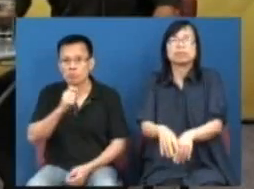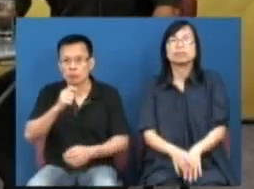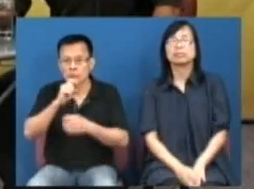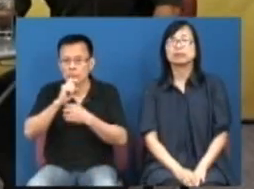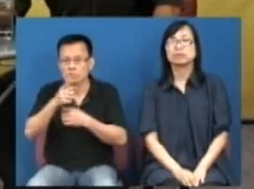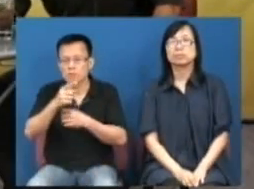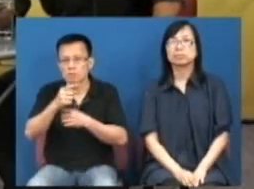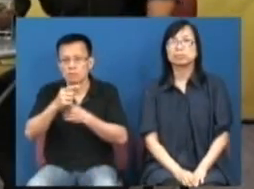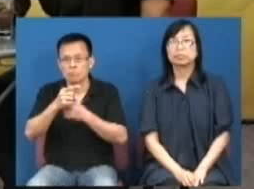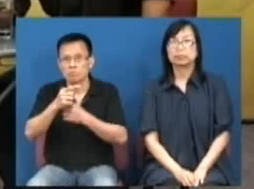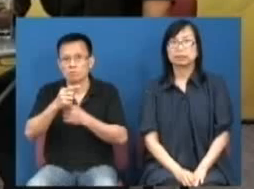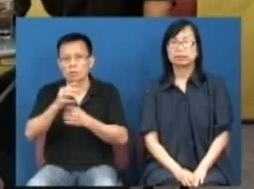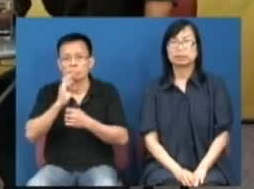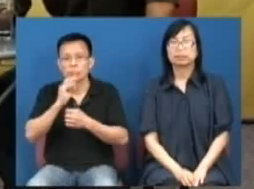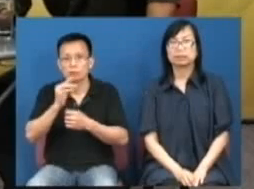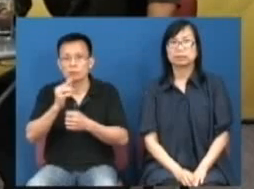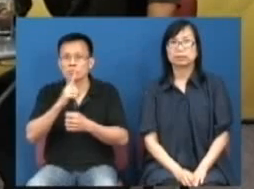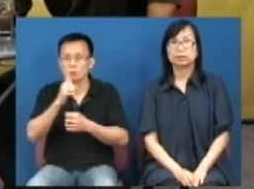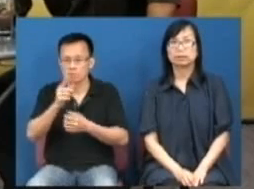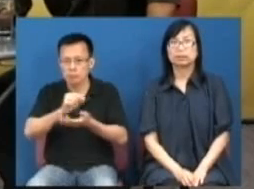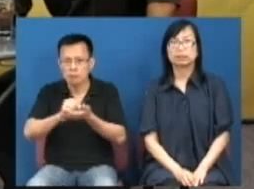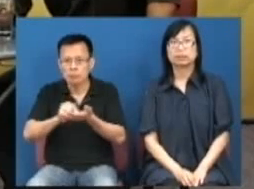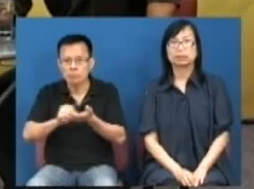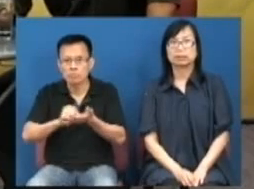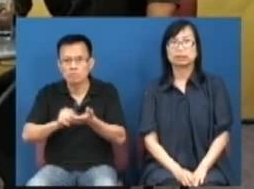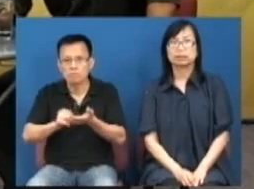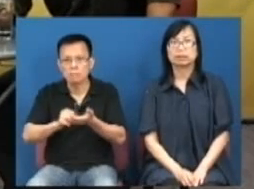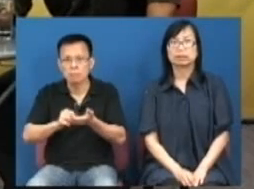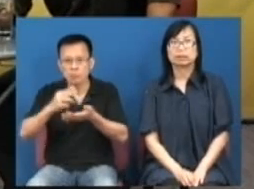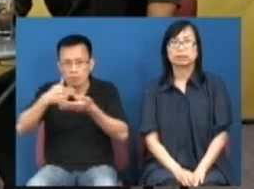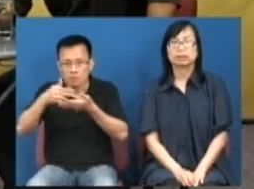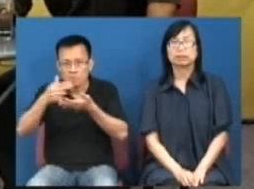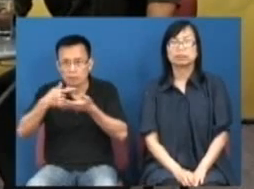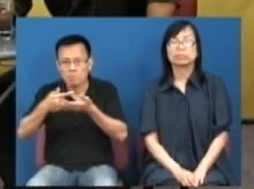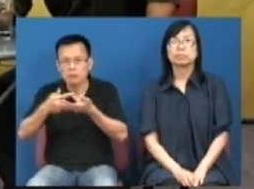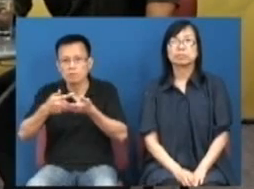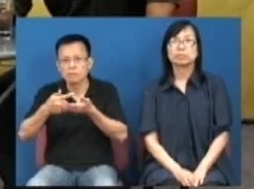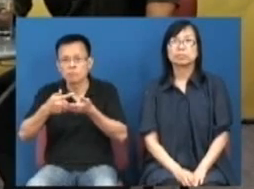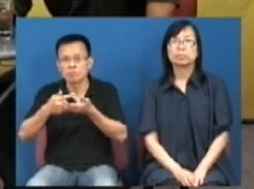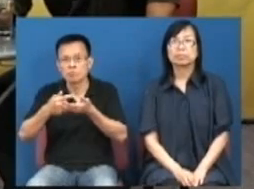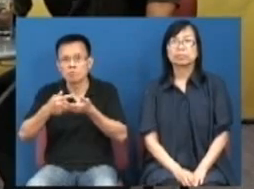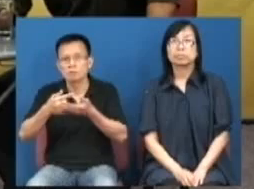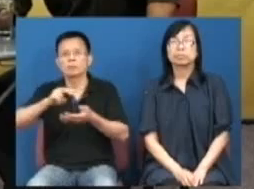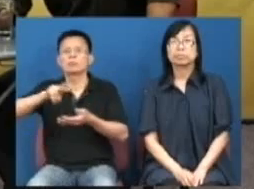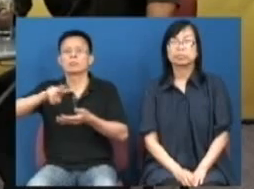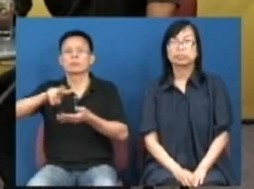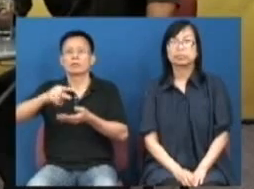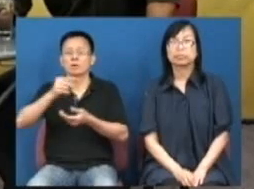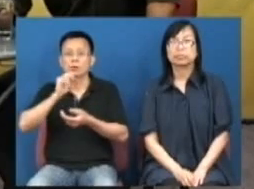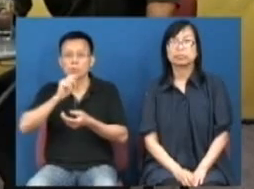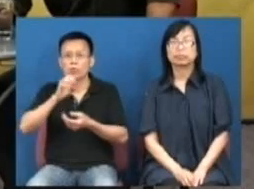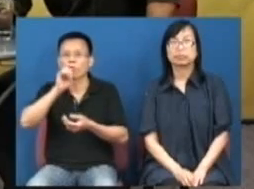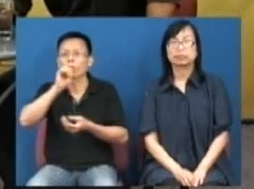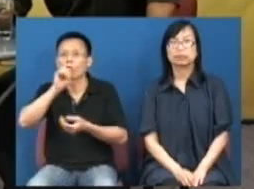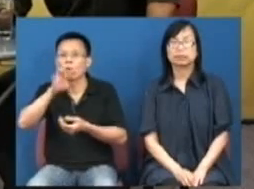如果你一個係揸筆揾食嘅人寫稿為生，我呢條爬格仔嘅，又係你只要